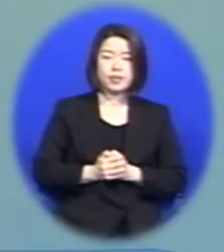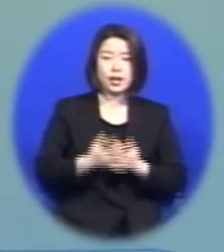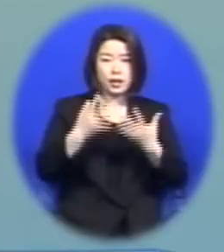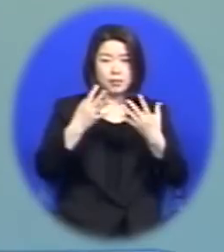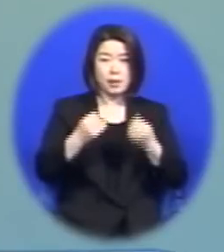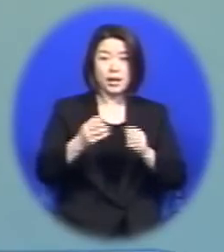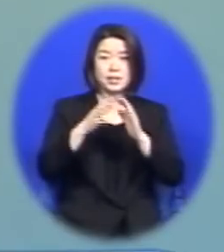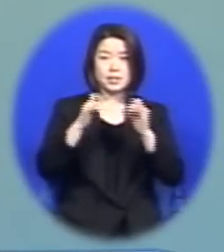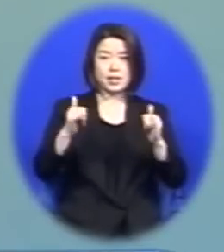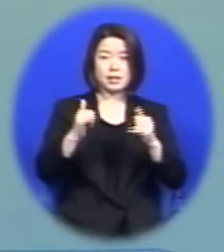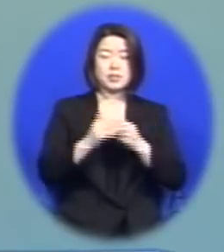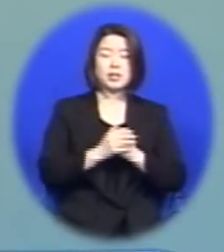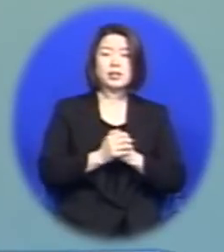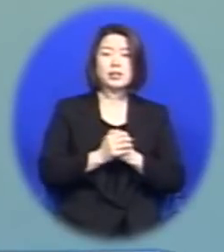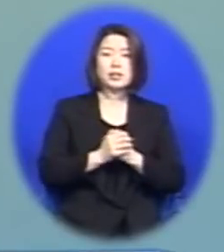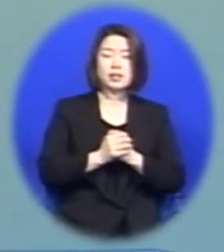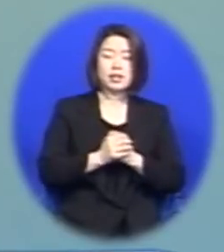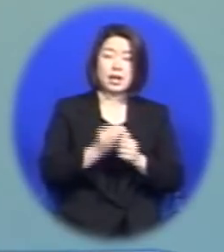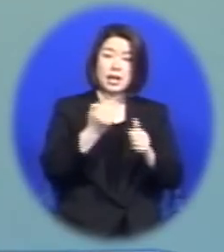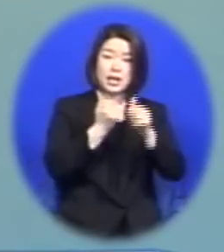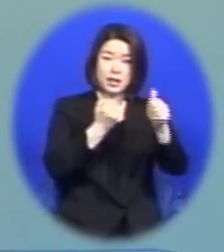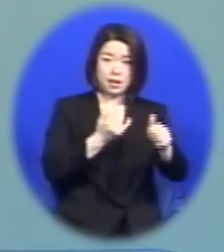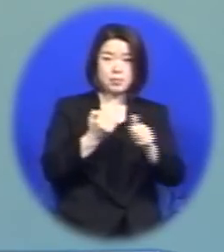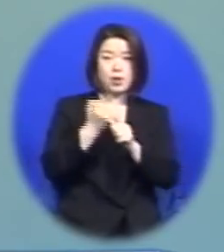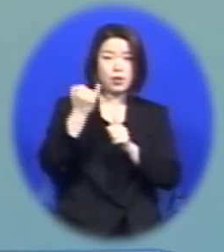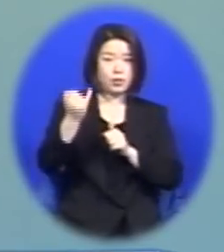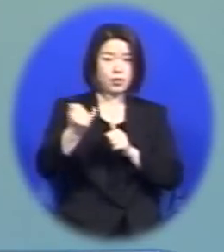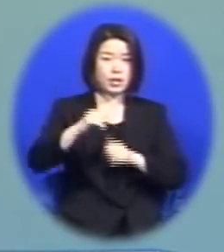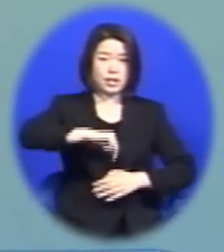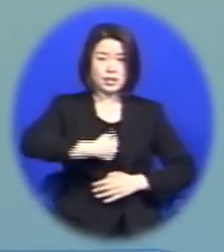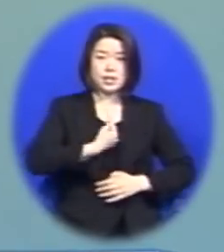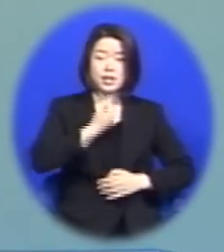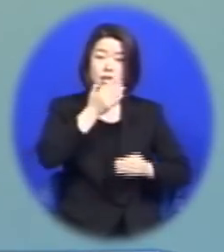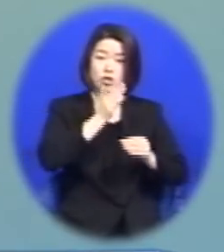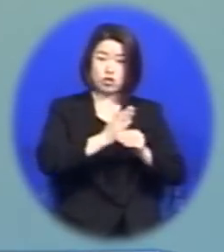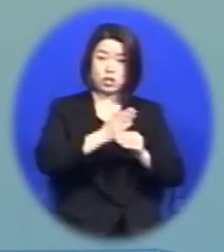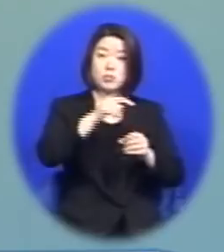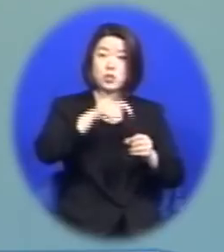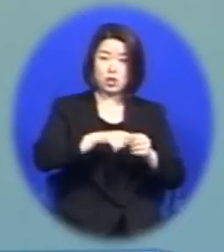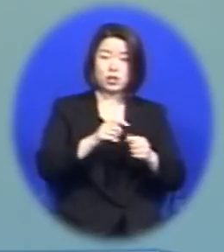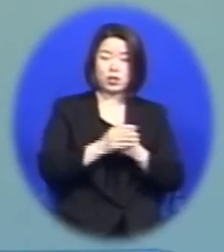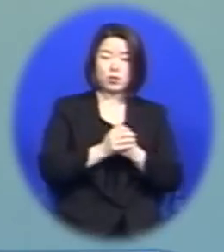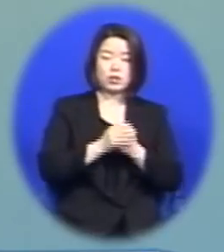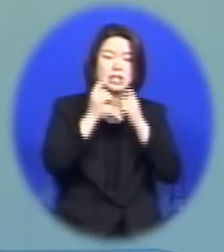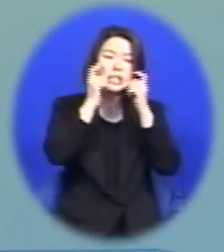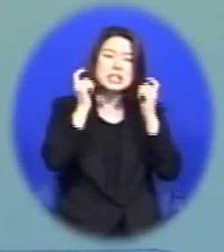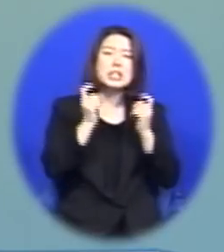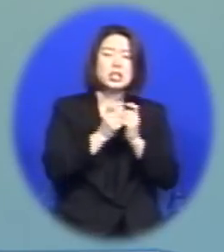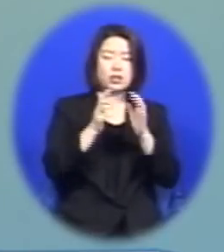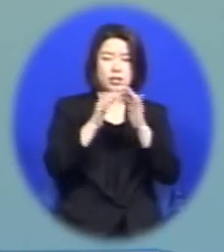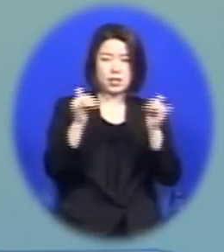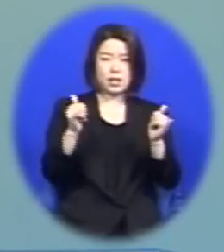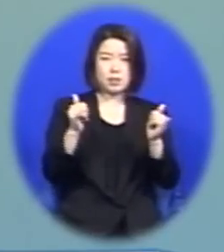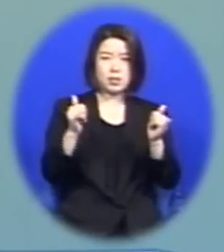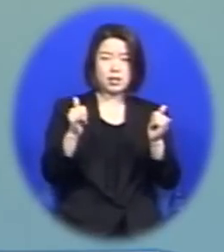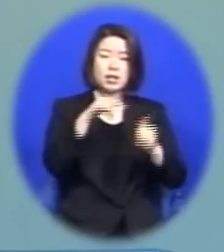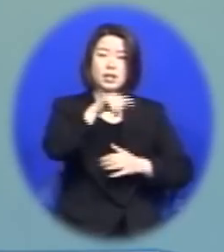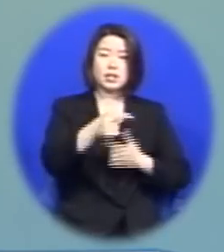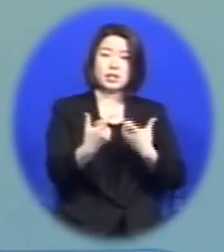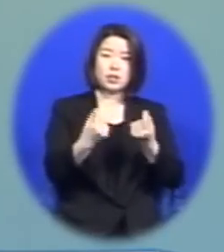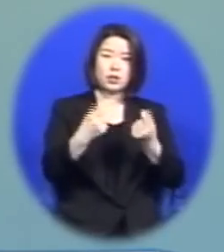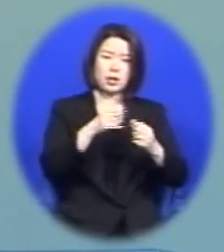많은 사람이 남편이나 아내가 자기 중심 적인 사람이라고 이기적인 사람이라고 그렇게